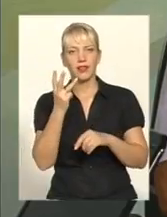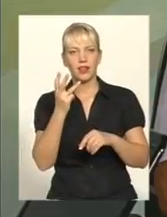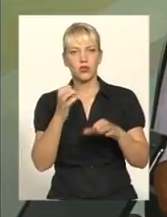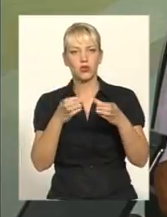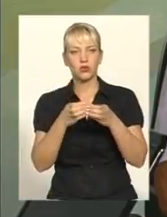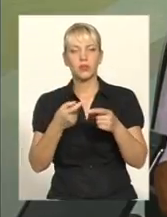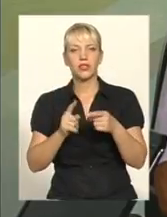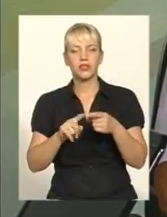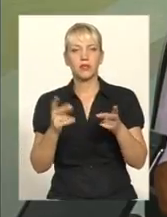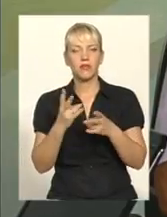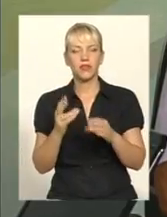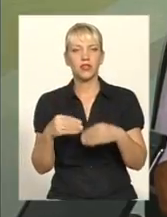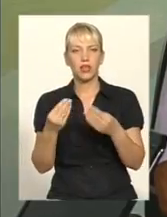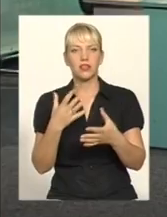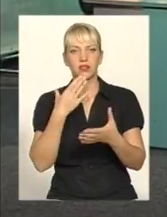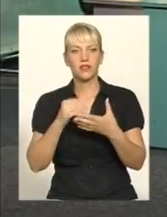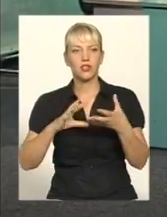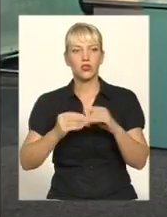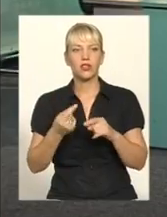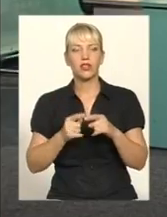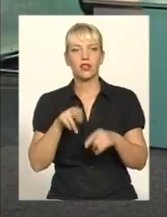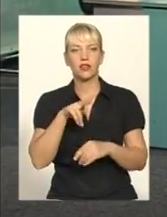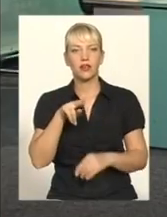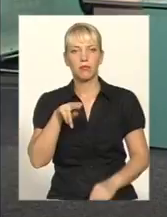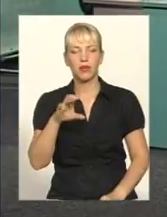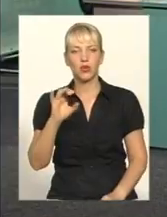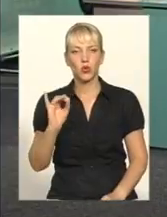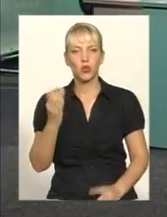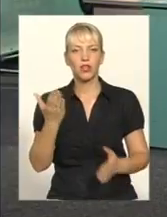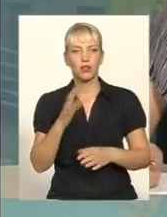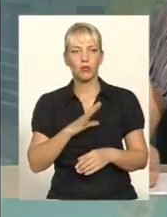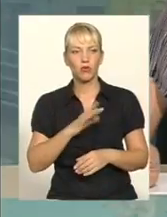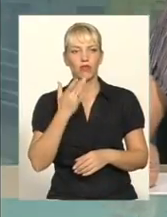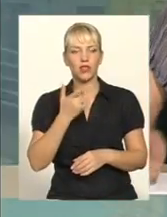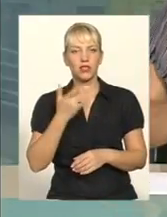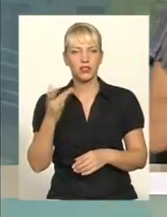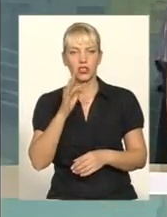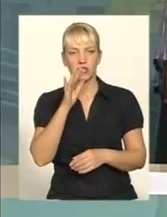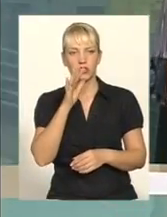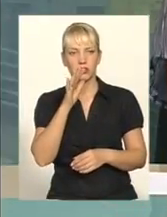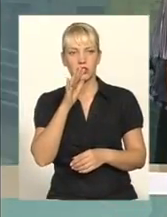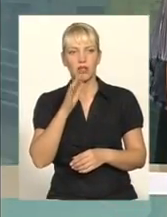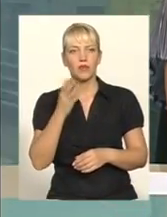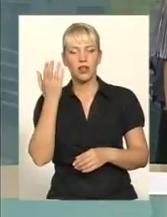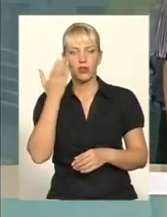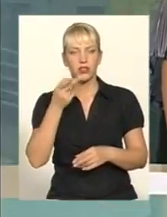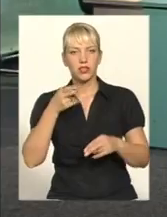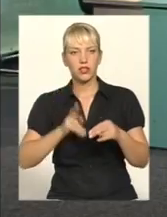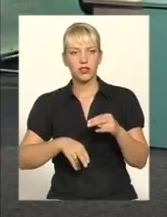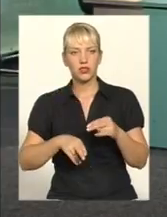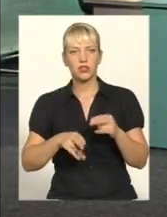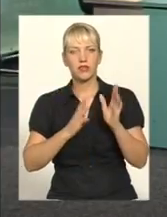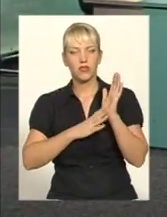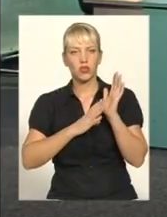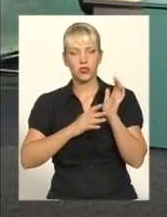має принести свій результат. От той предмет ДПЮ, який був в тих, хто ще закінчував школу, так, скажімо, 90-х років. Це